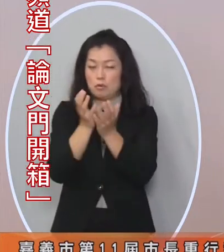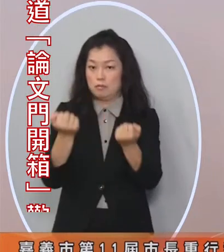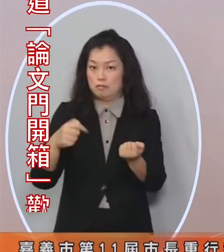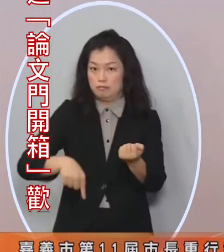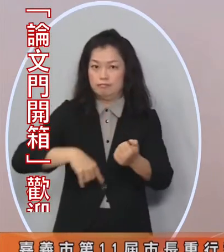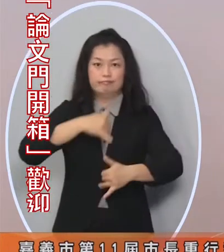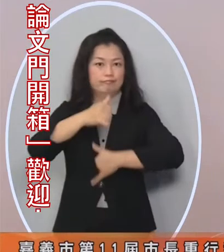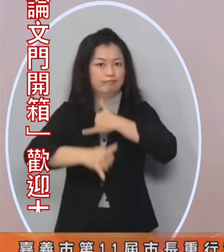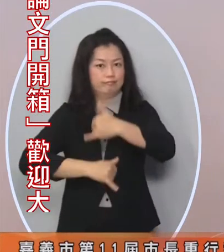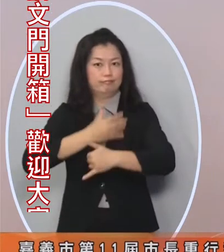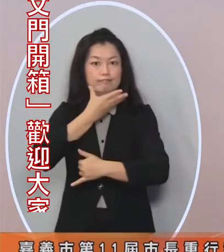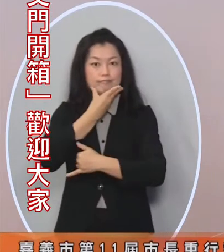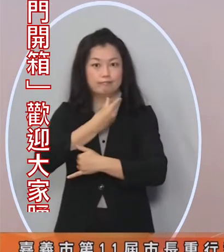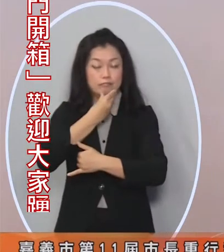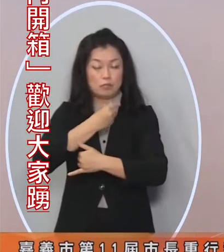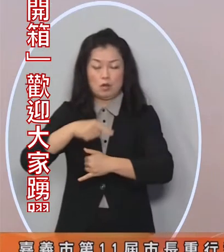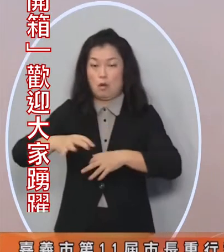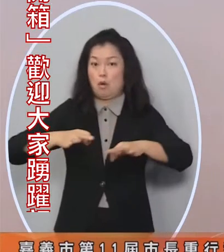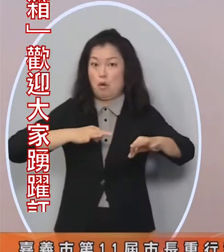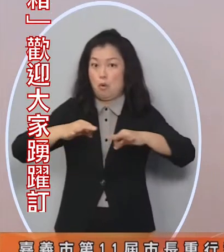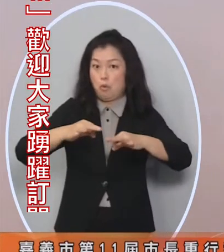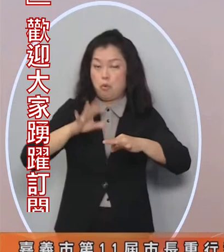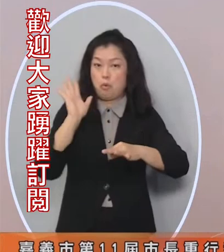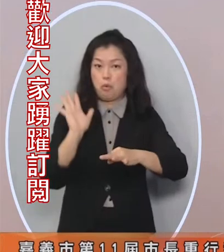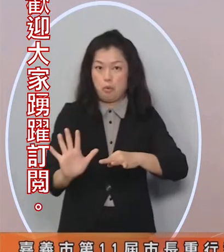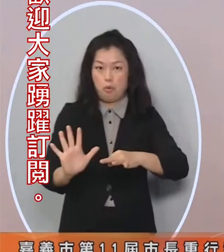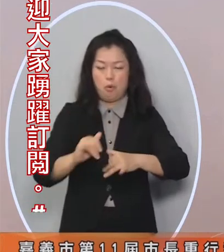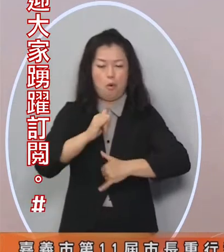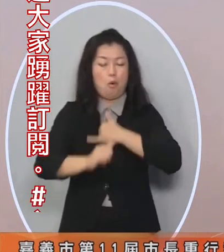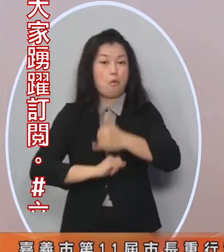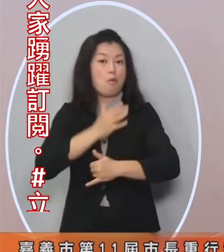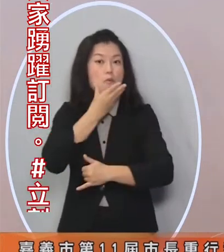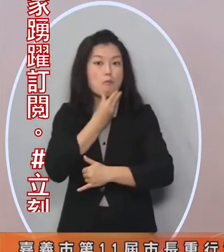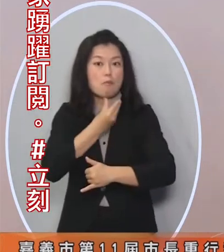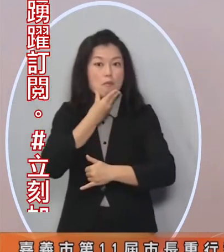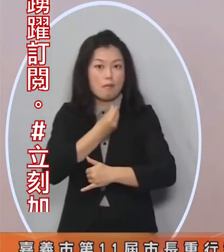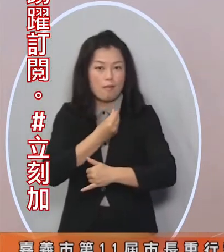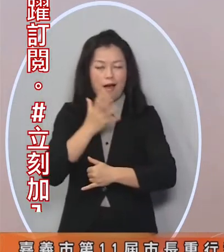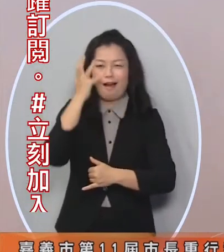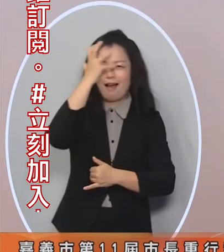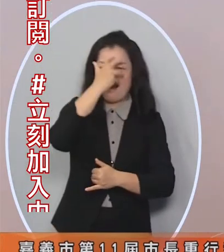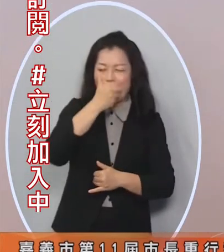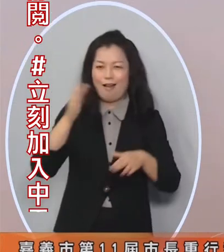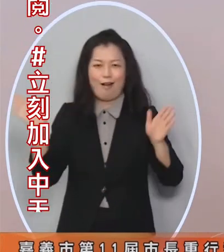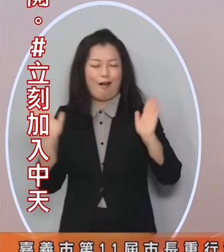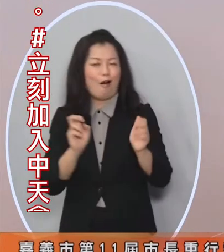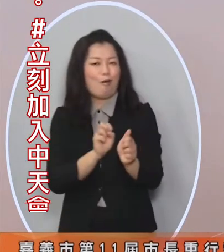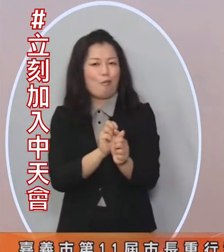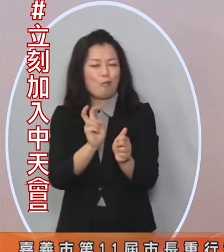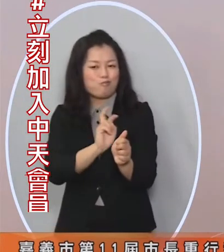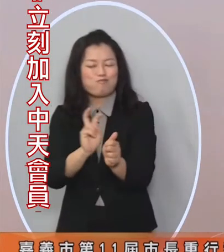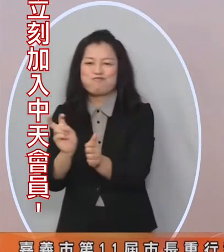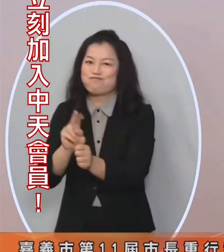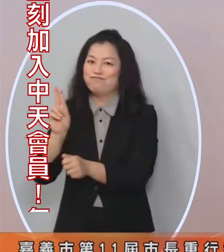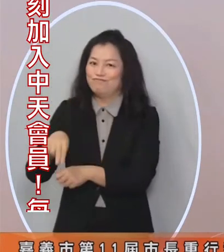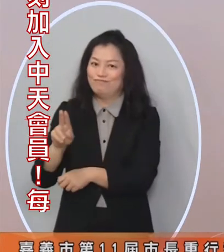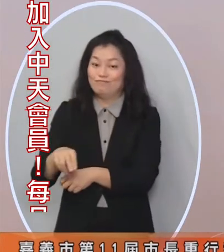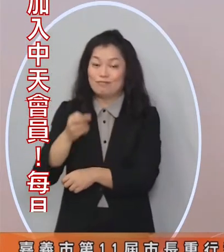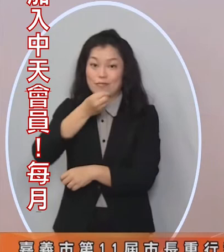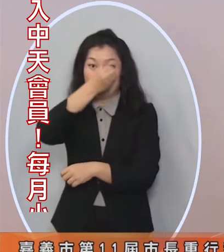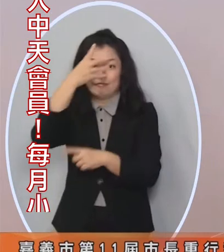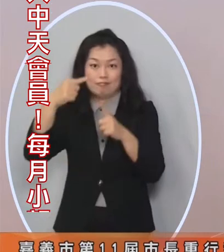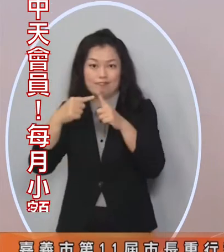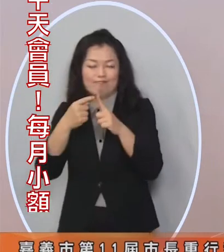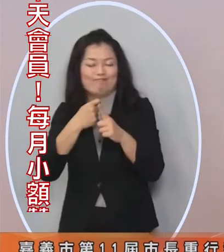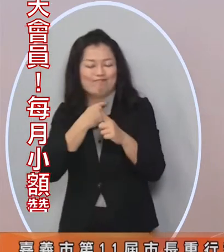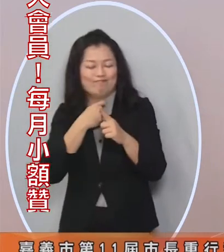时嘛，因为有商机，有大家好生活，老小都照顾到，年轻人回来看准了